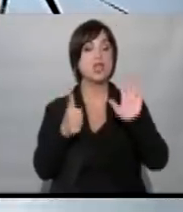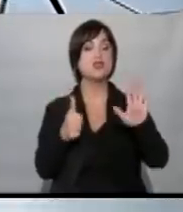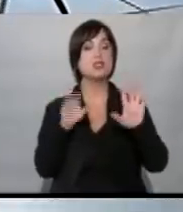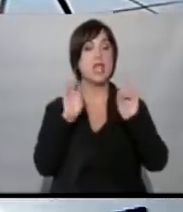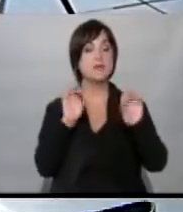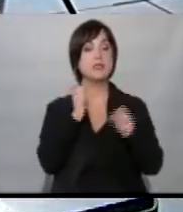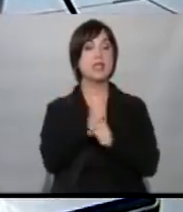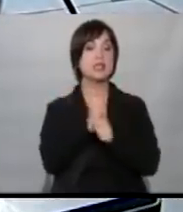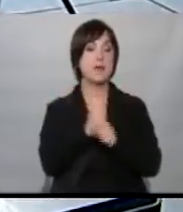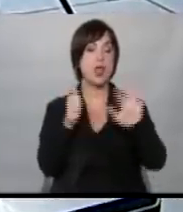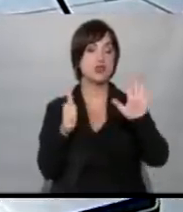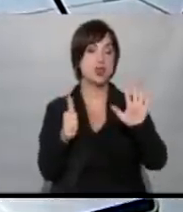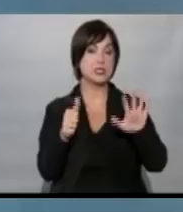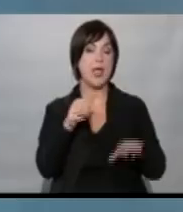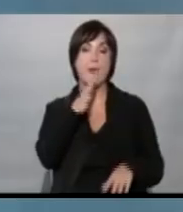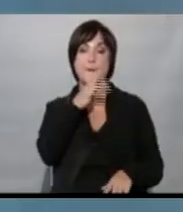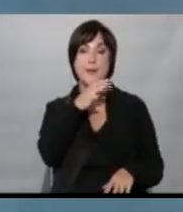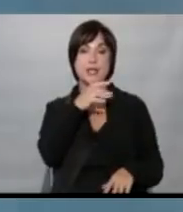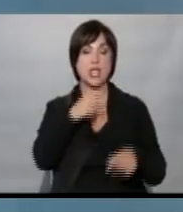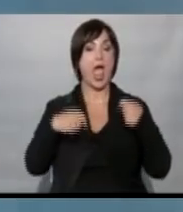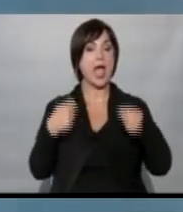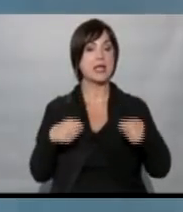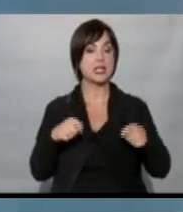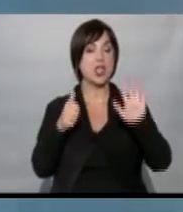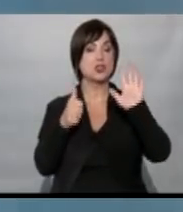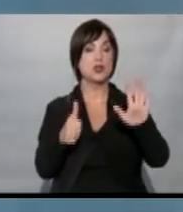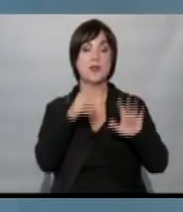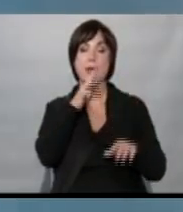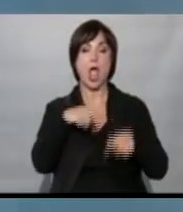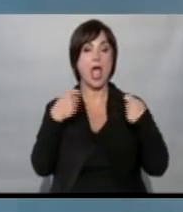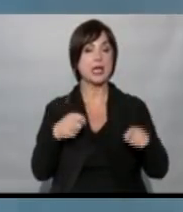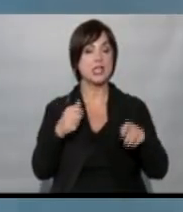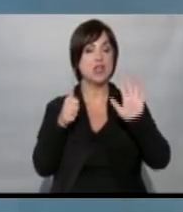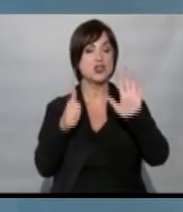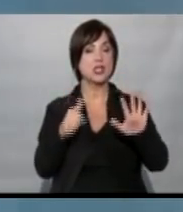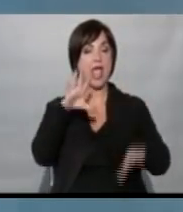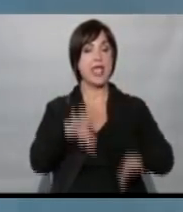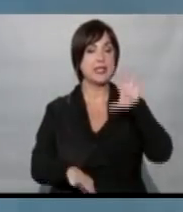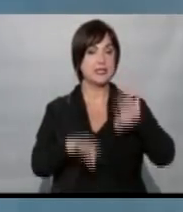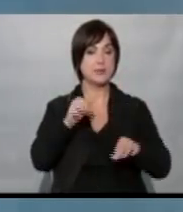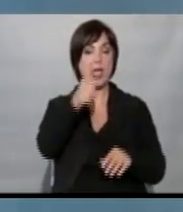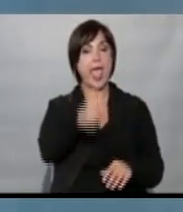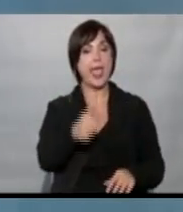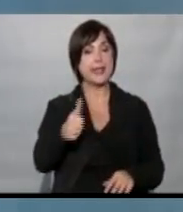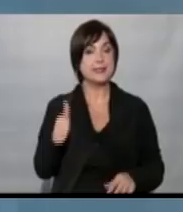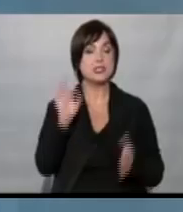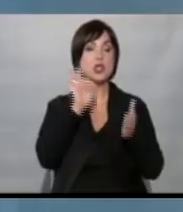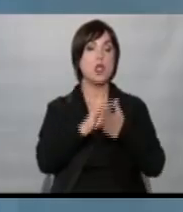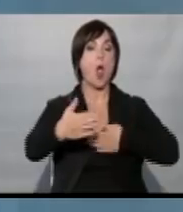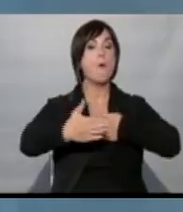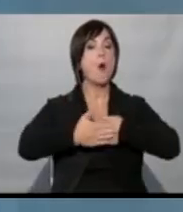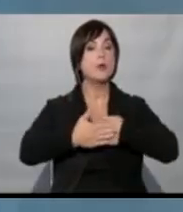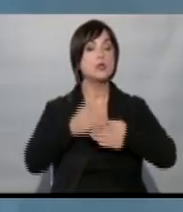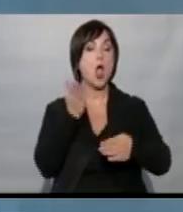емисии ги направивме во 6 македонски градови, во 6 македонски градови, во 6 изборни единици со цел поблиску